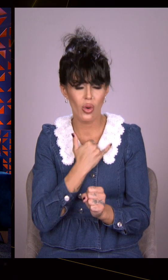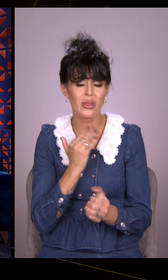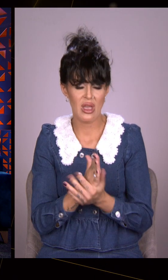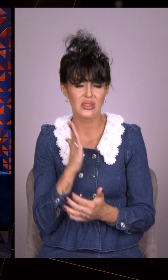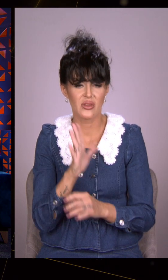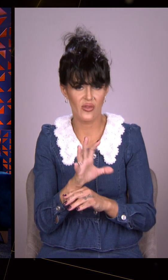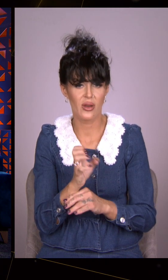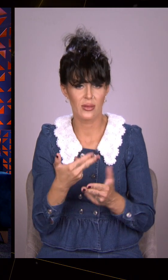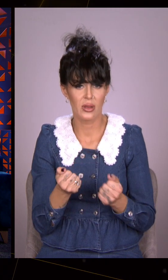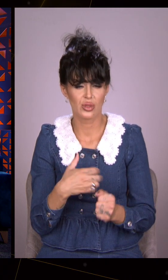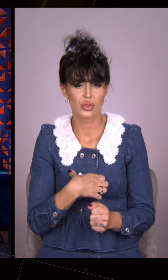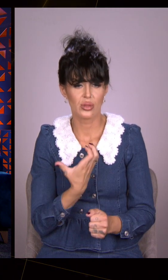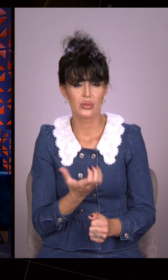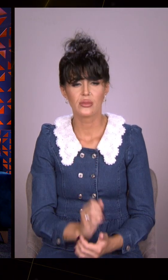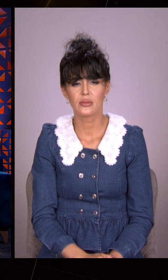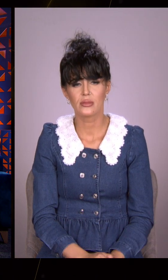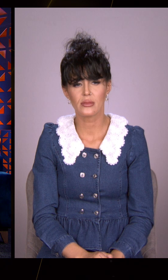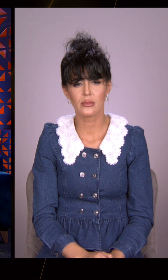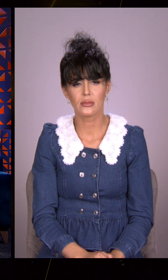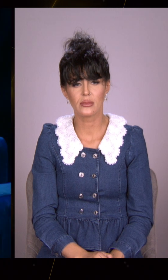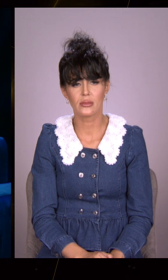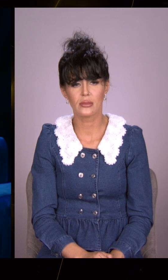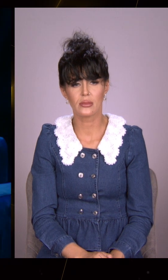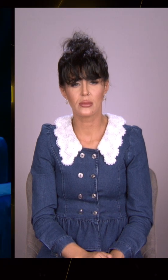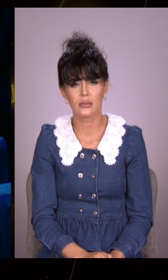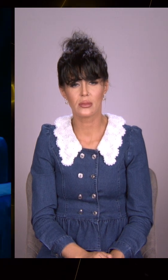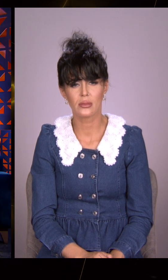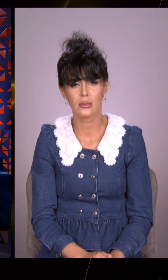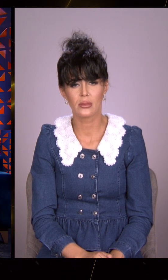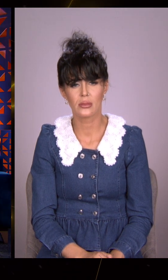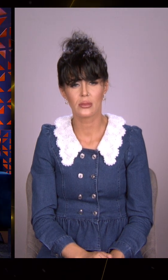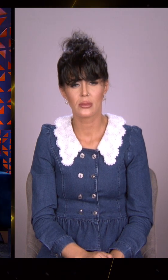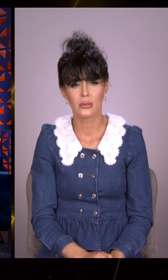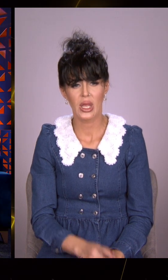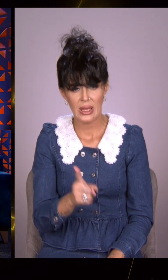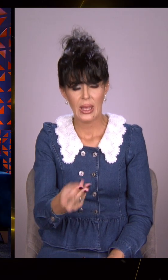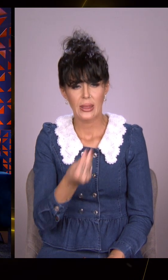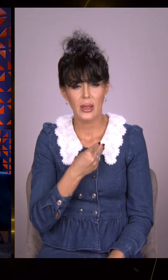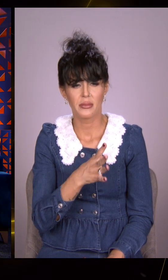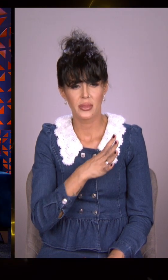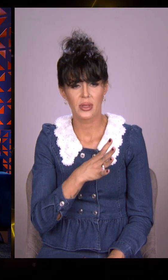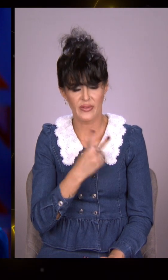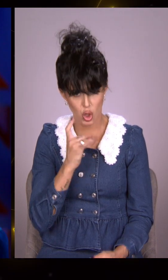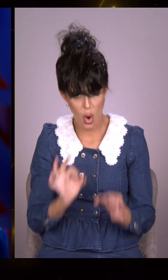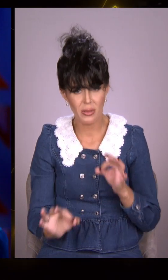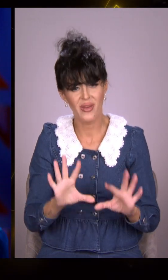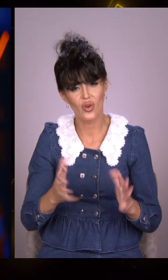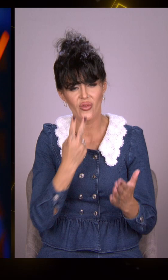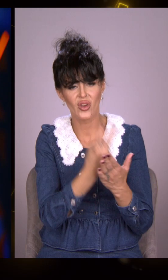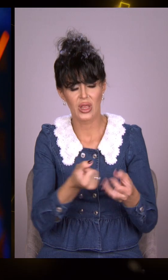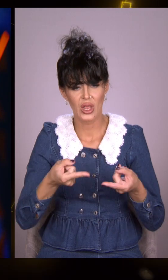фотографії. Ви їх нам надали, я знаю. Дивіться. Ви нормально? Так.